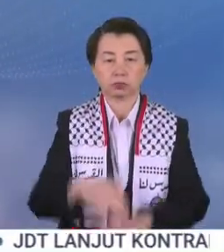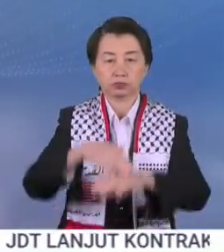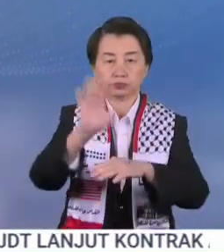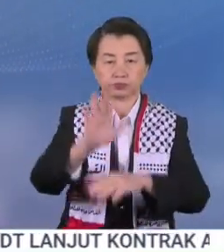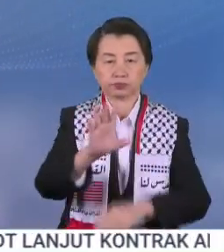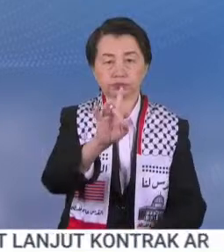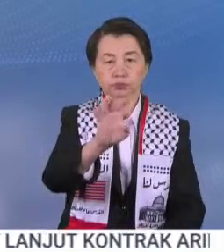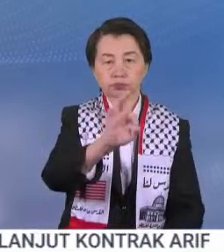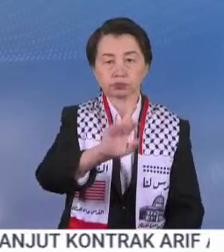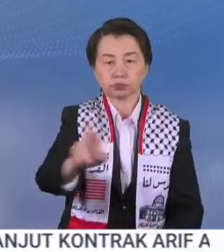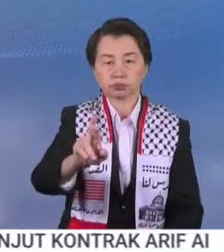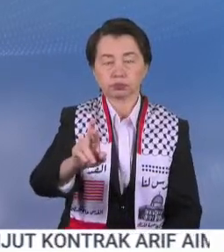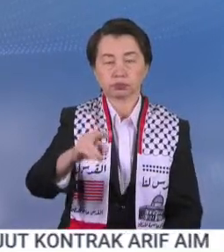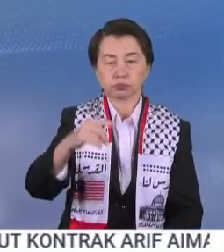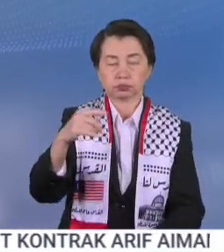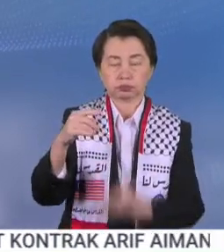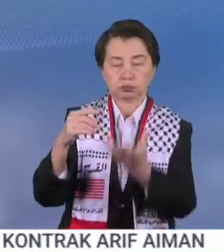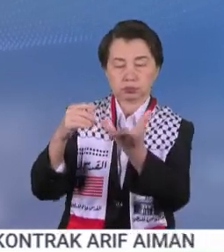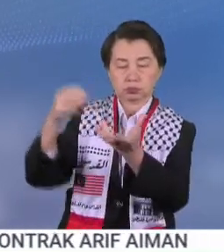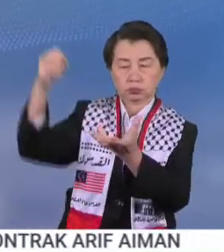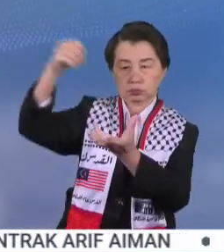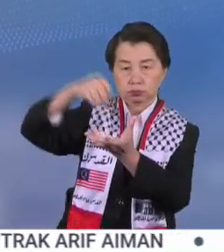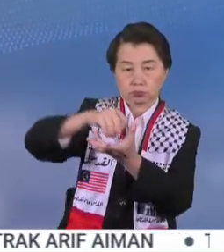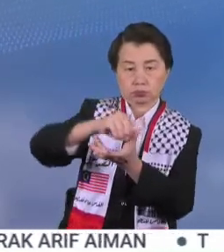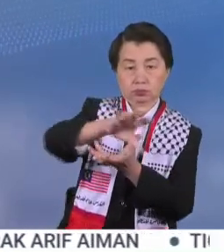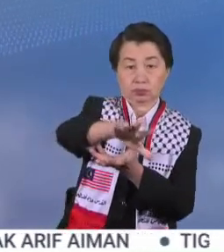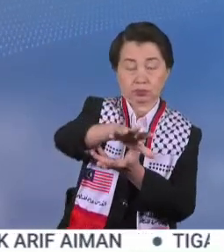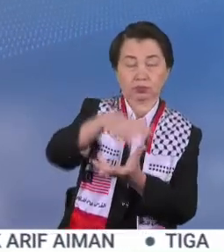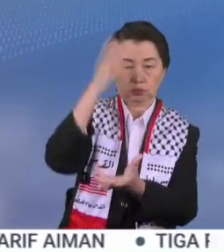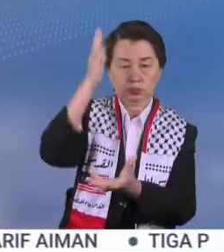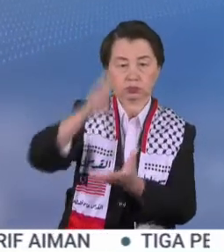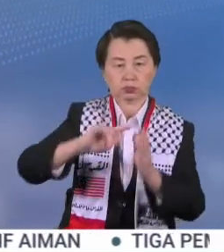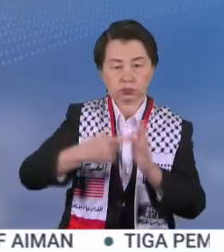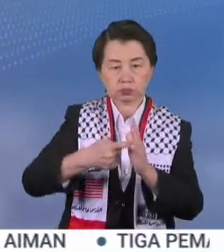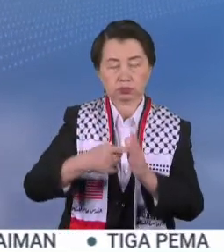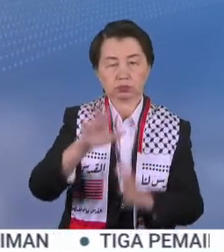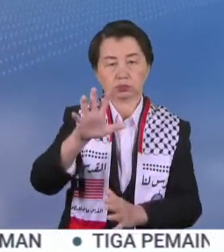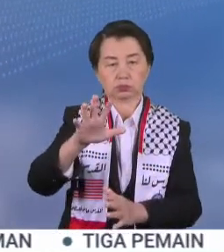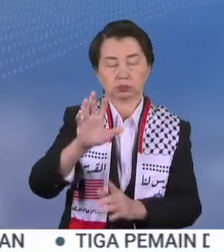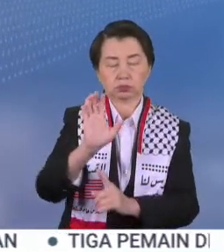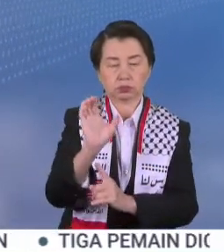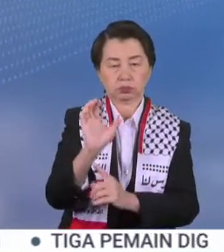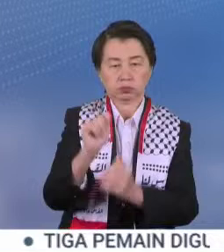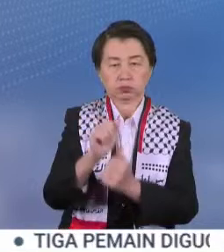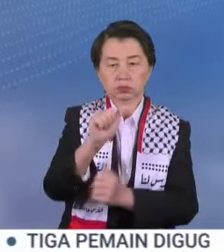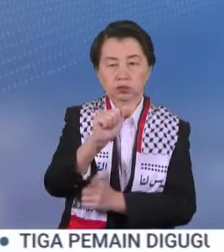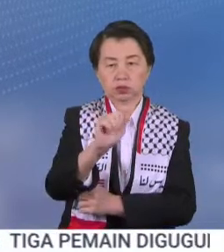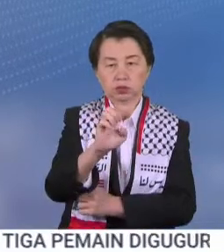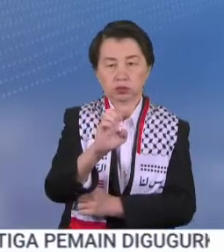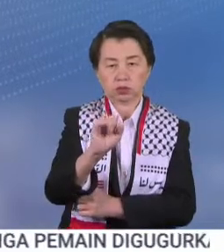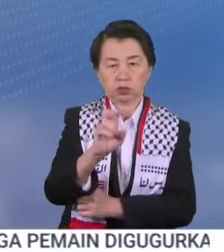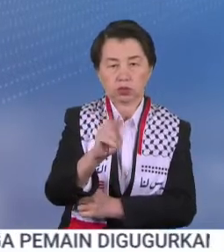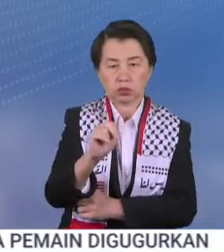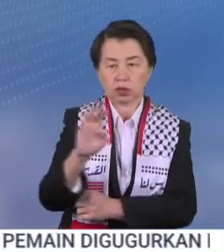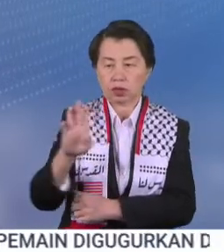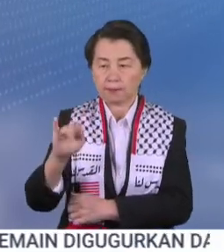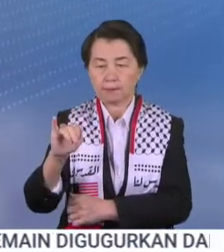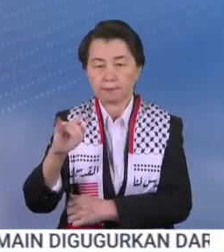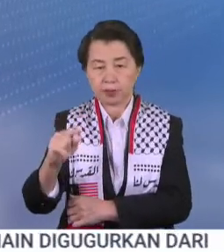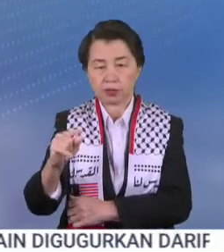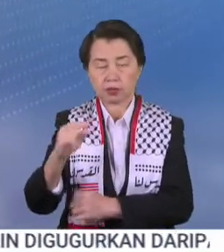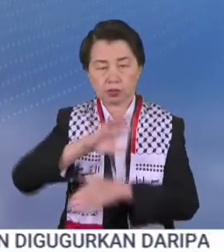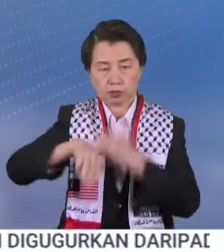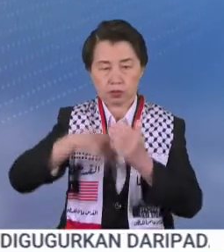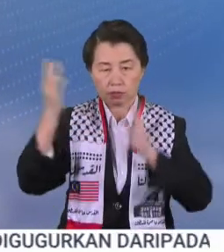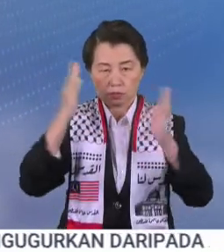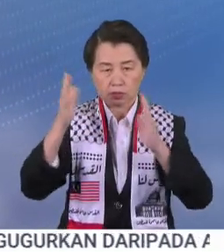Lebih 8,000 unit panel solar akan diaplikasikan dalam pengoperasian 5 buah cawangan Aeon Big seluruh negara yang mampu